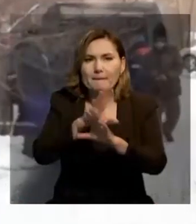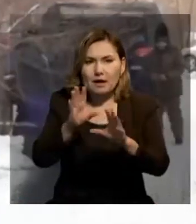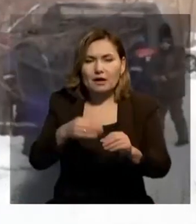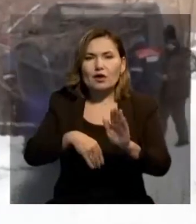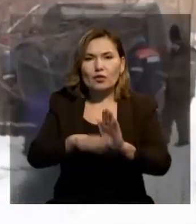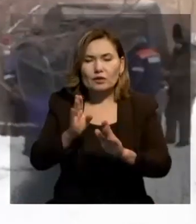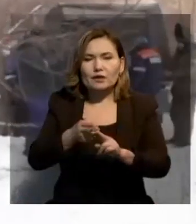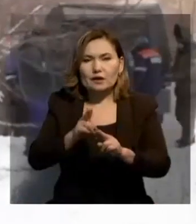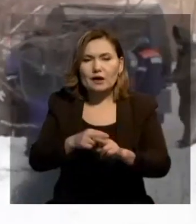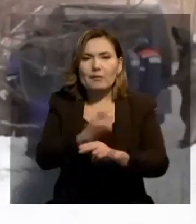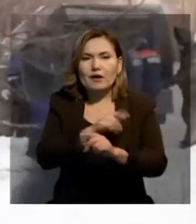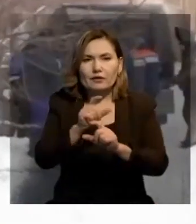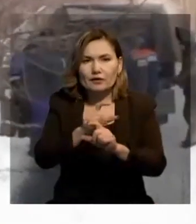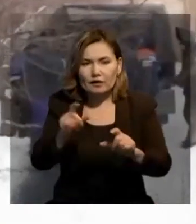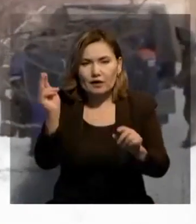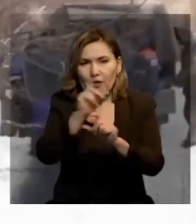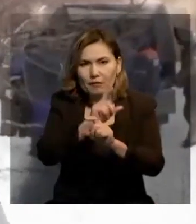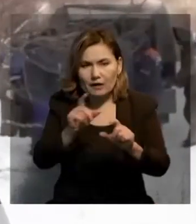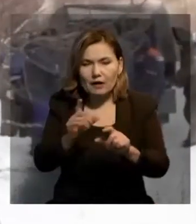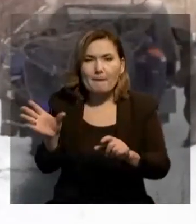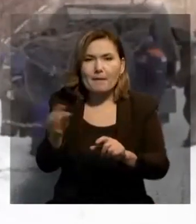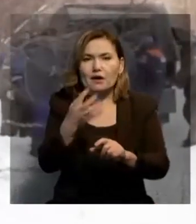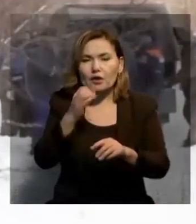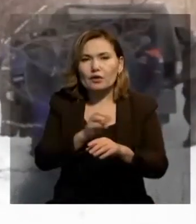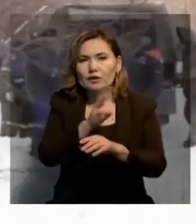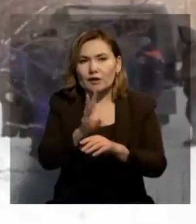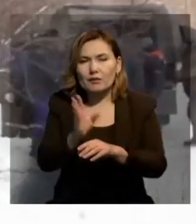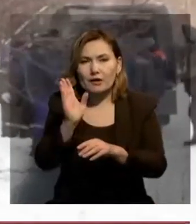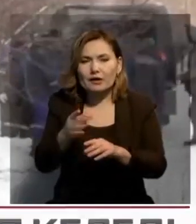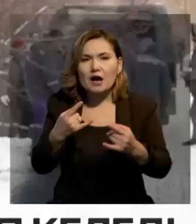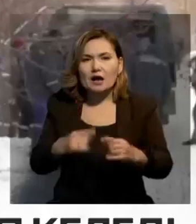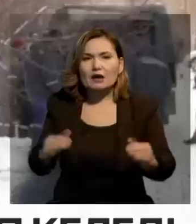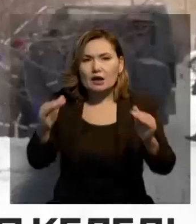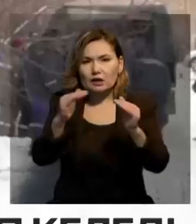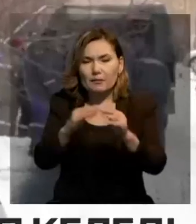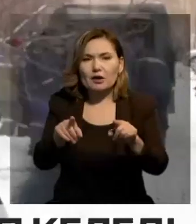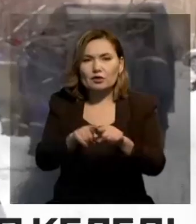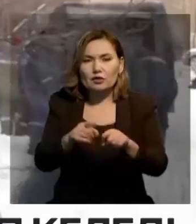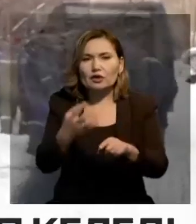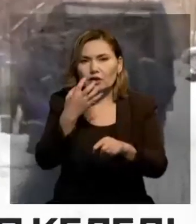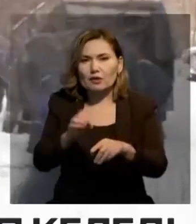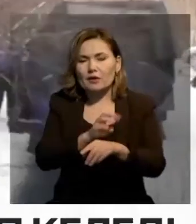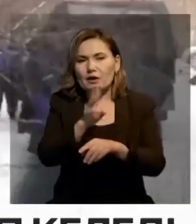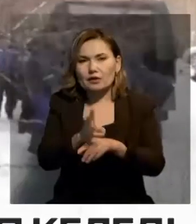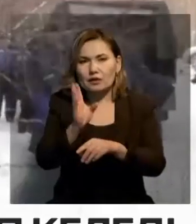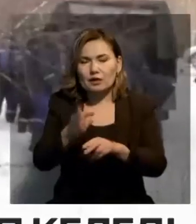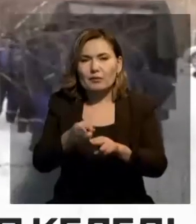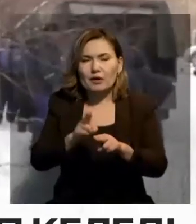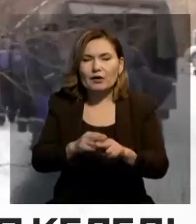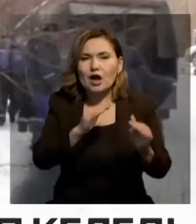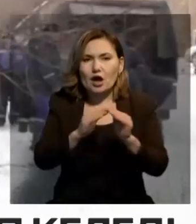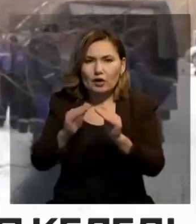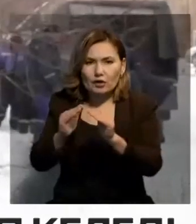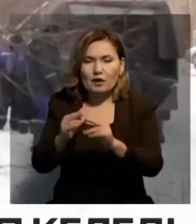ойлаймын. Әлеуметтік нысандардың бәрін аралап шықтық. Ауруханалар мен перзентханада температуралық режим қалыпты деңгейде. Көп қабатты үй